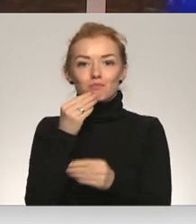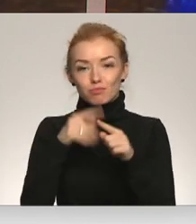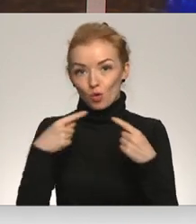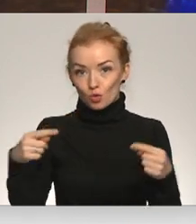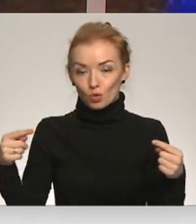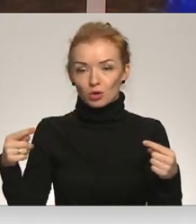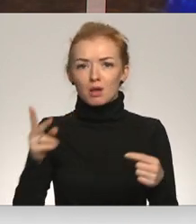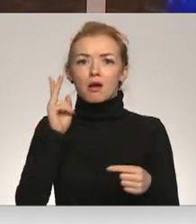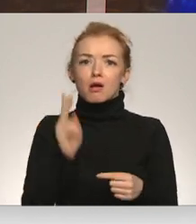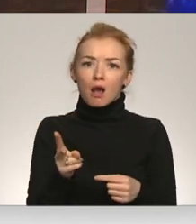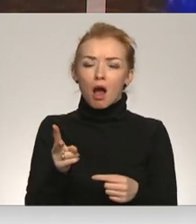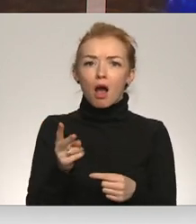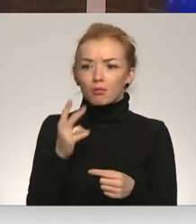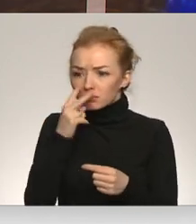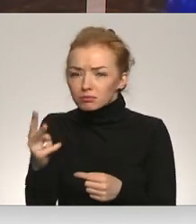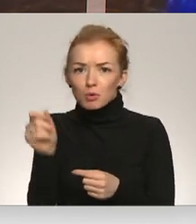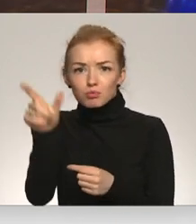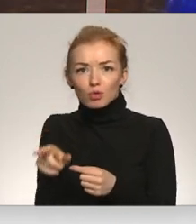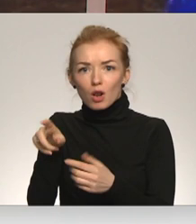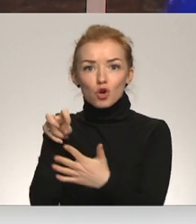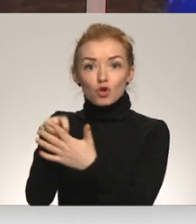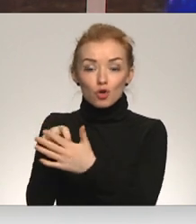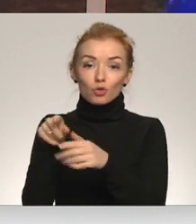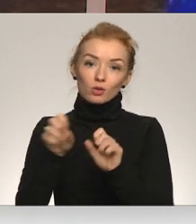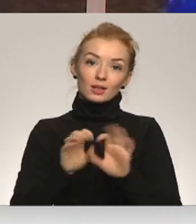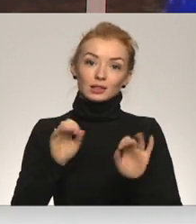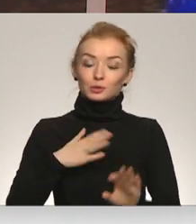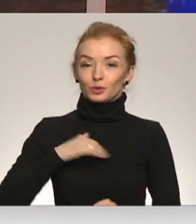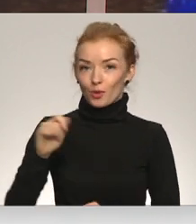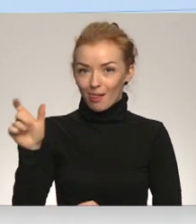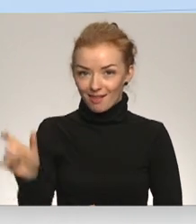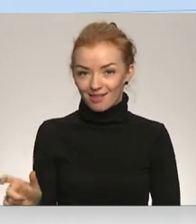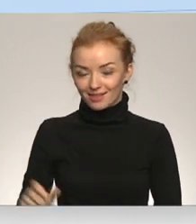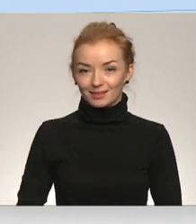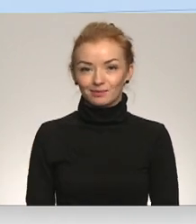pazīt nododamās pudeles un kā sistēma darbosies, to skaidroja Dāvids Fredenfelds.